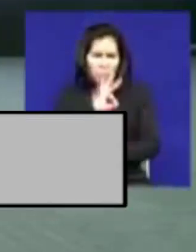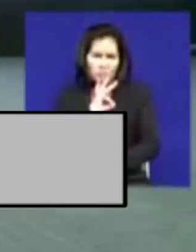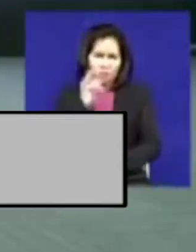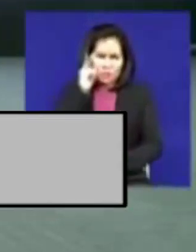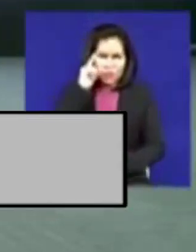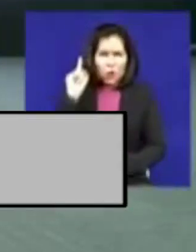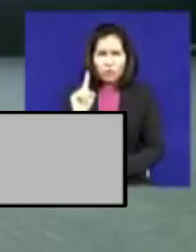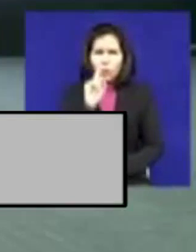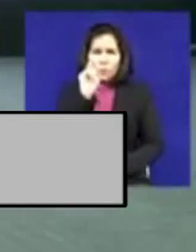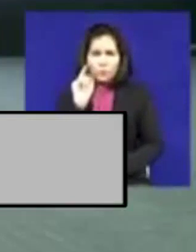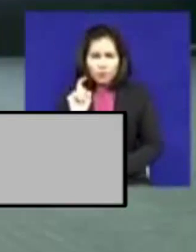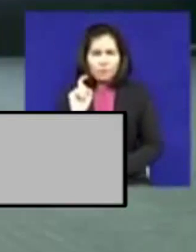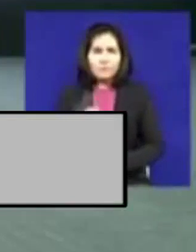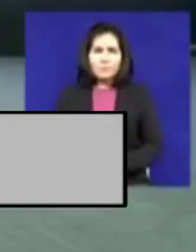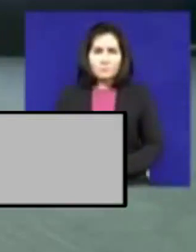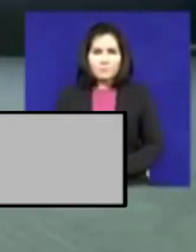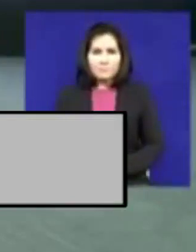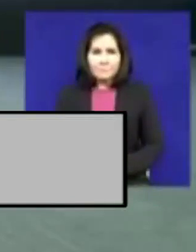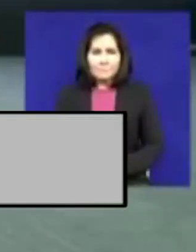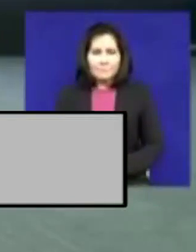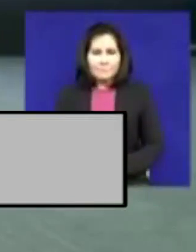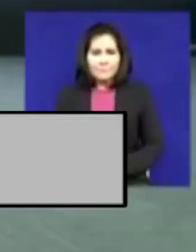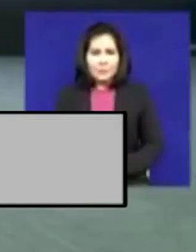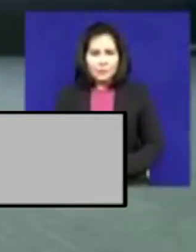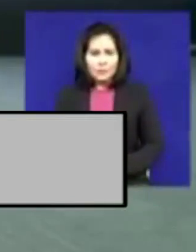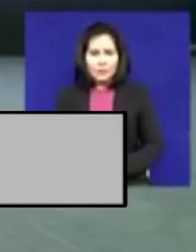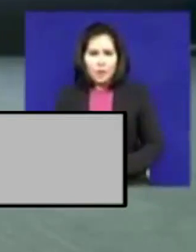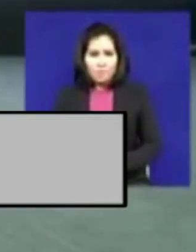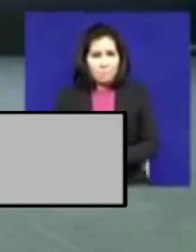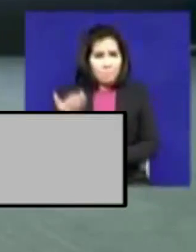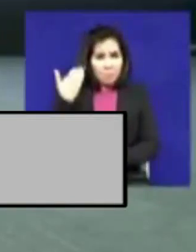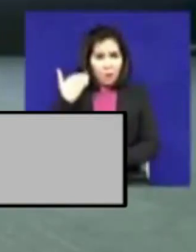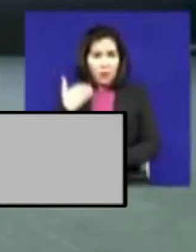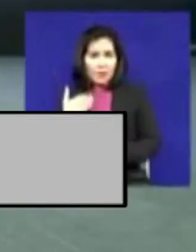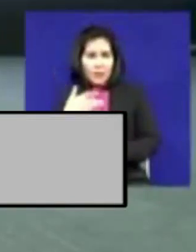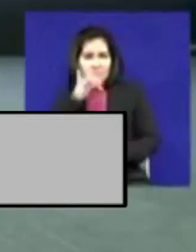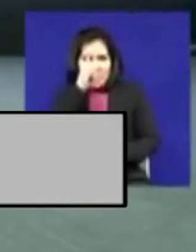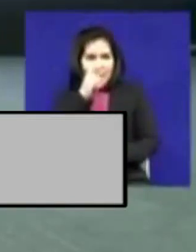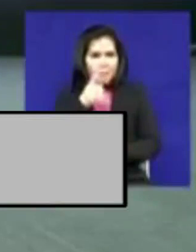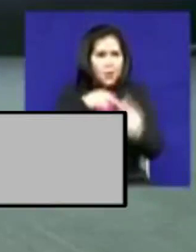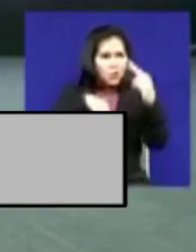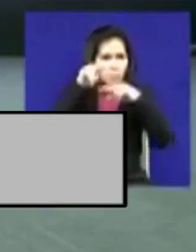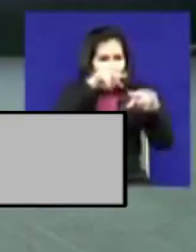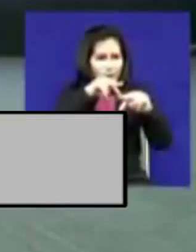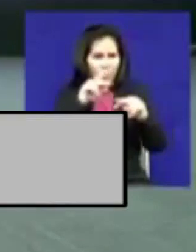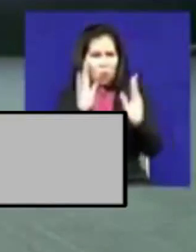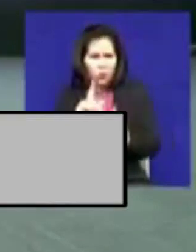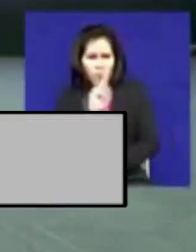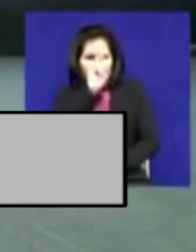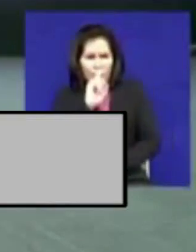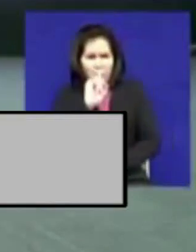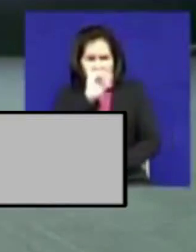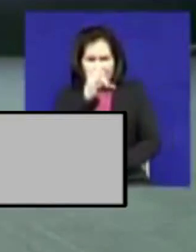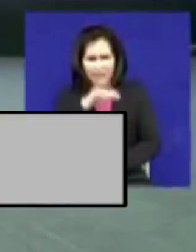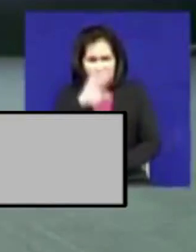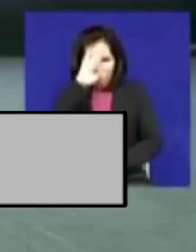ครับและร่วมกับประวัติสัมผัสผู้ป่วยหรือสัมผัสผู้ที่อาจจะสงสัยนั่นหมายความว่